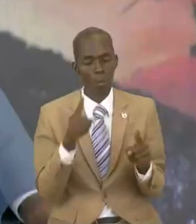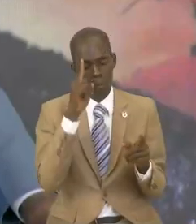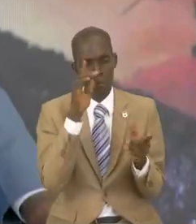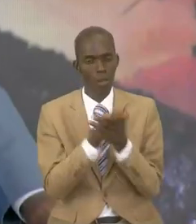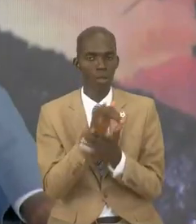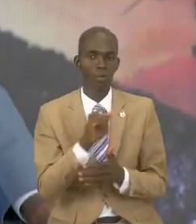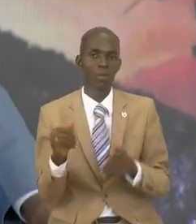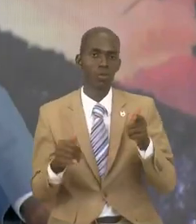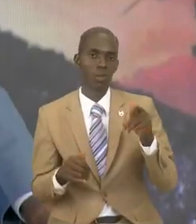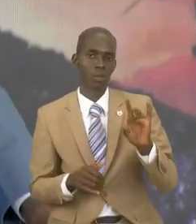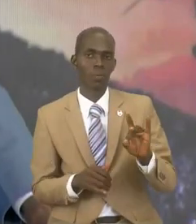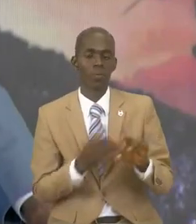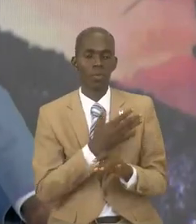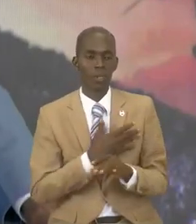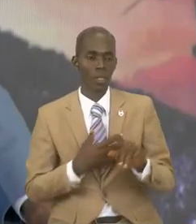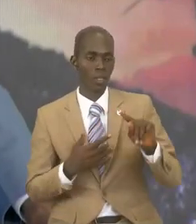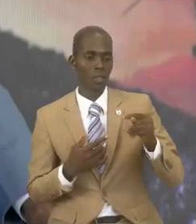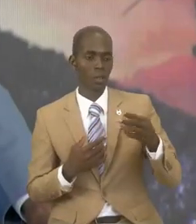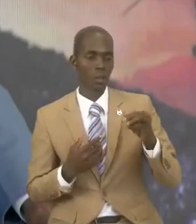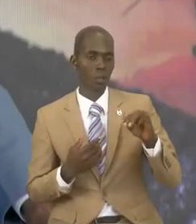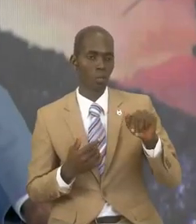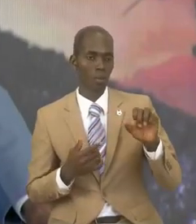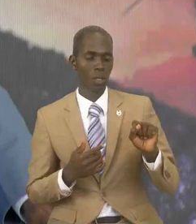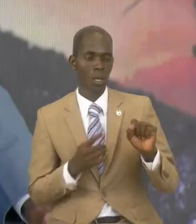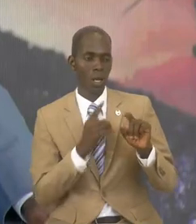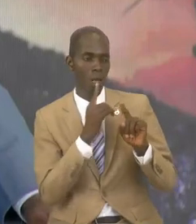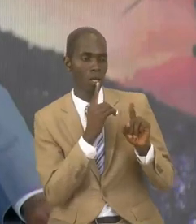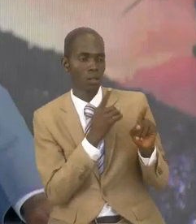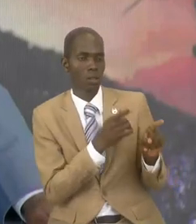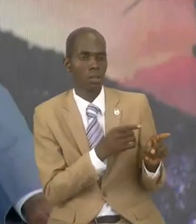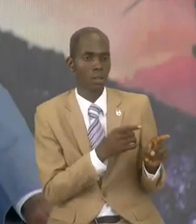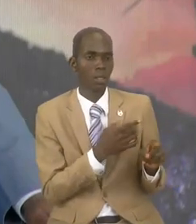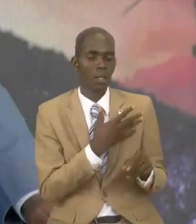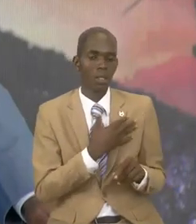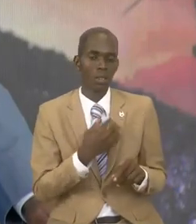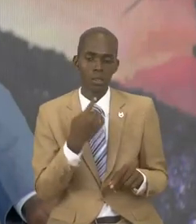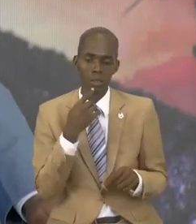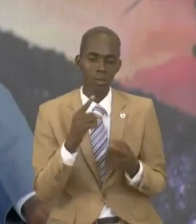crois. Verset 28. Thomas lui répondit,